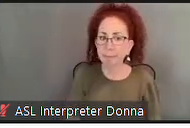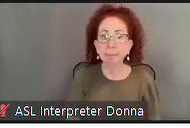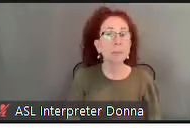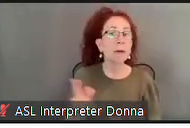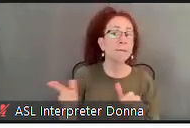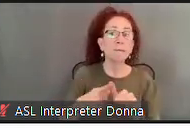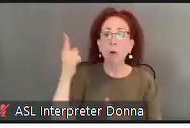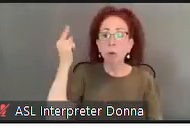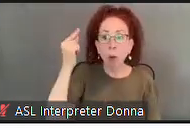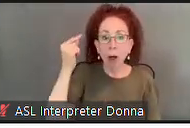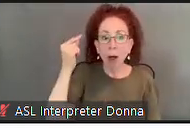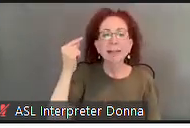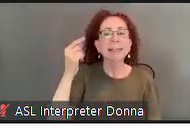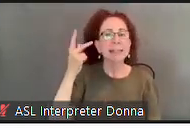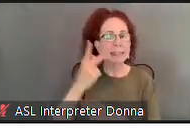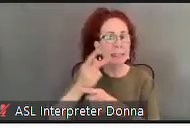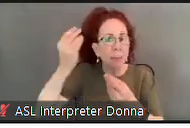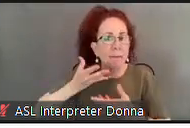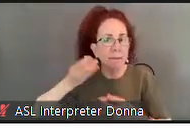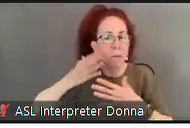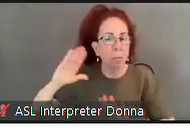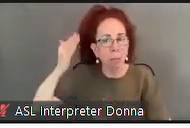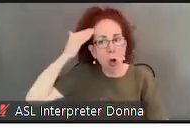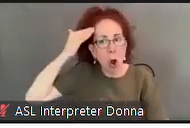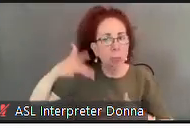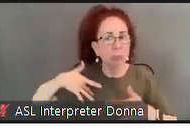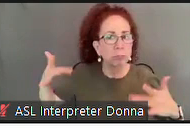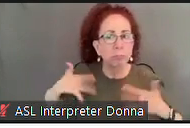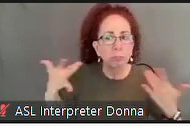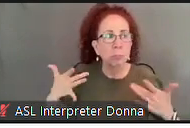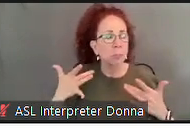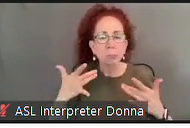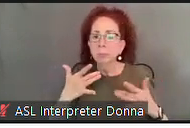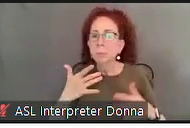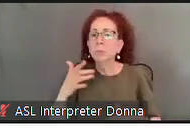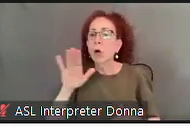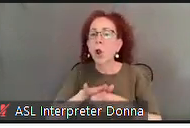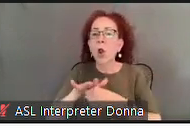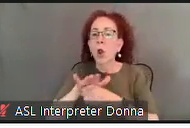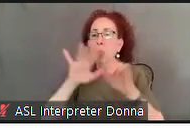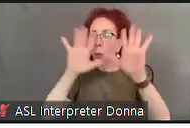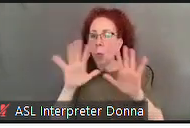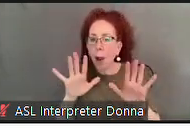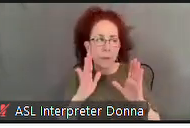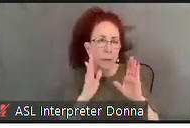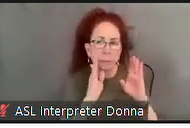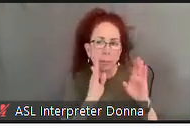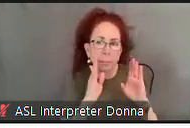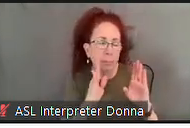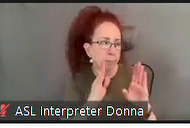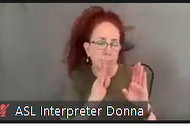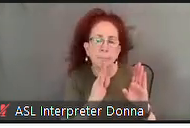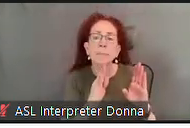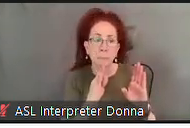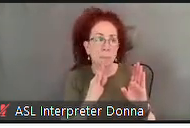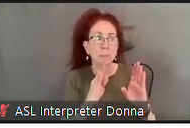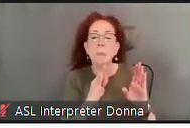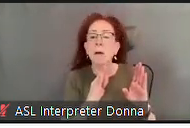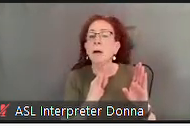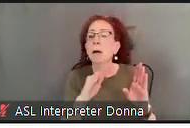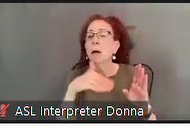我们就考虑一下你们可以做些什么。那首先呢，就是说你们能够